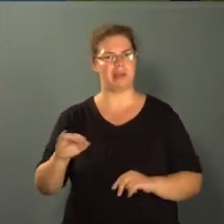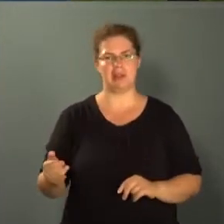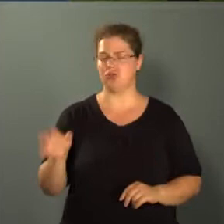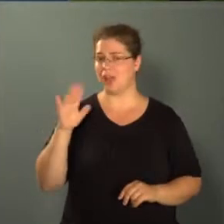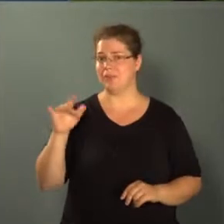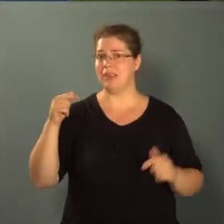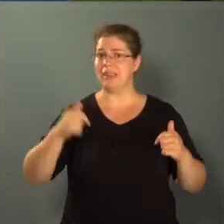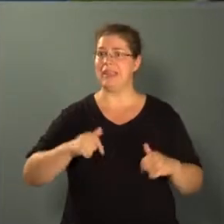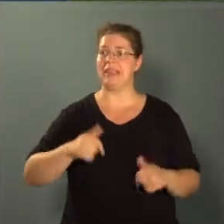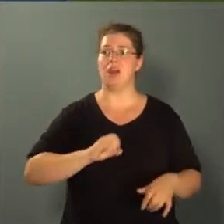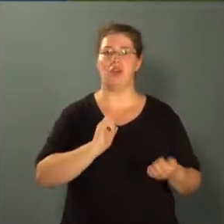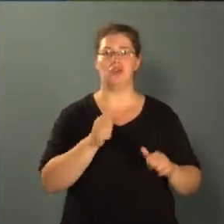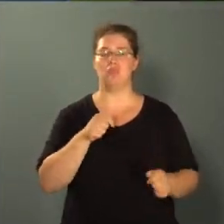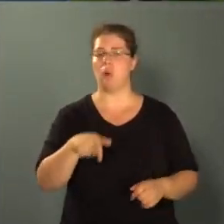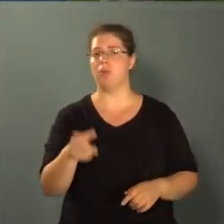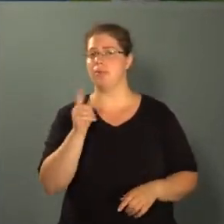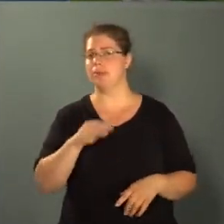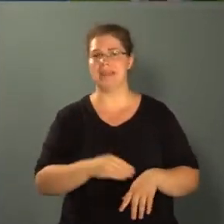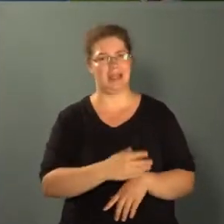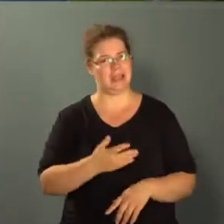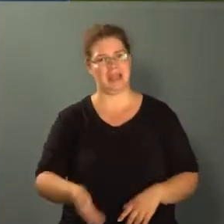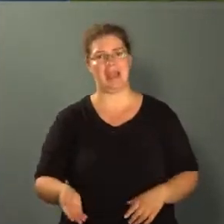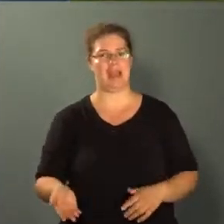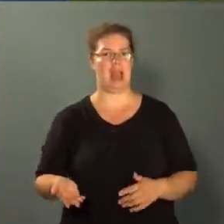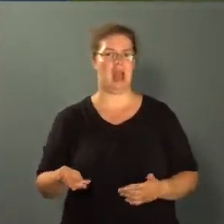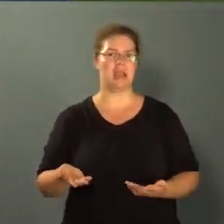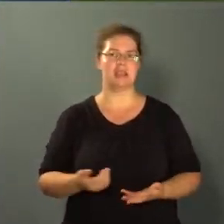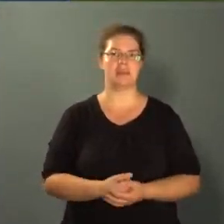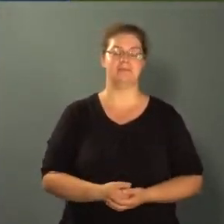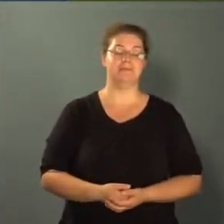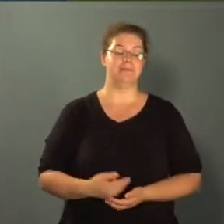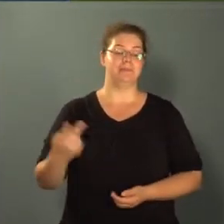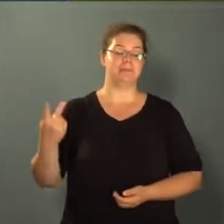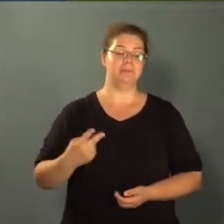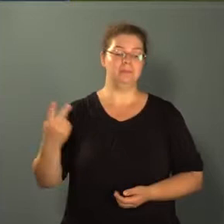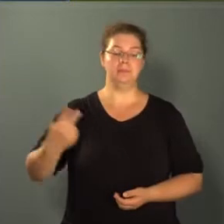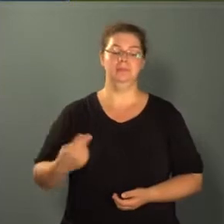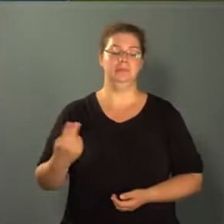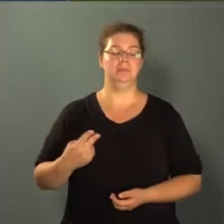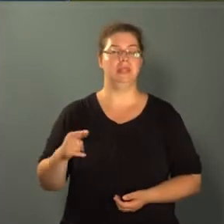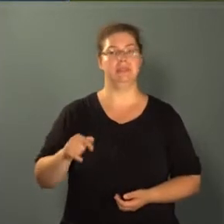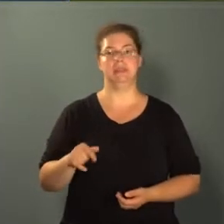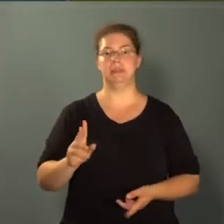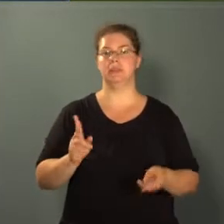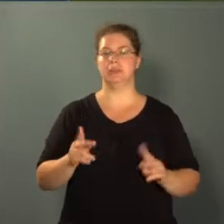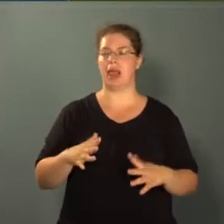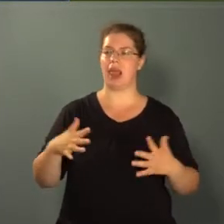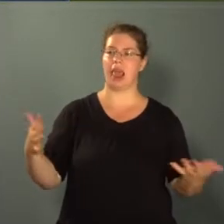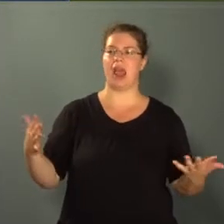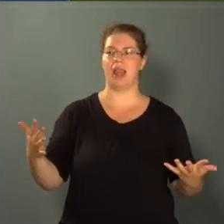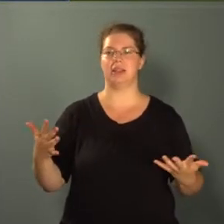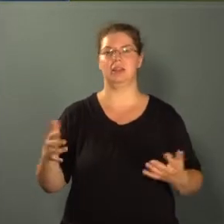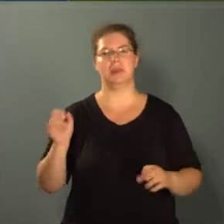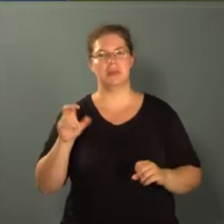elképzelhető. Itt a sportban mit érzékelsz a sportolók között? Természetesen azt, hogy ugye a legnagyobb